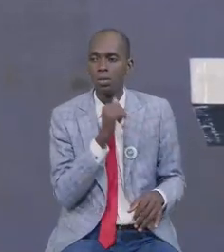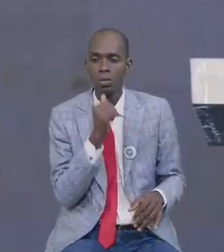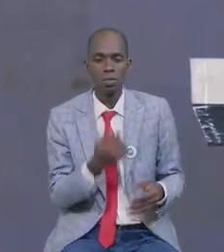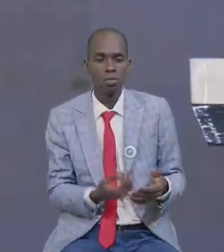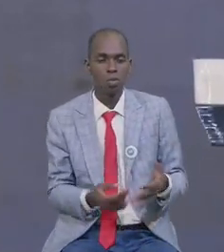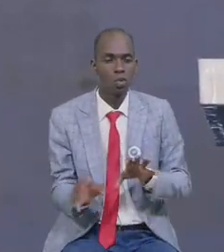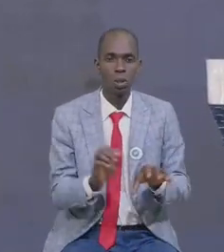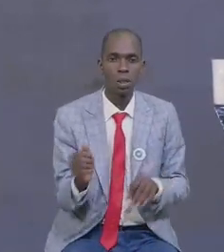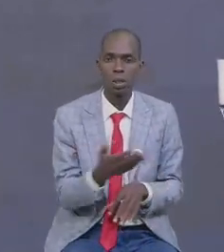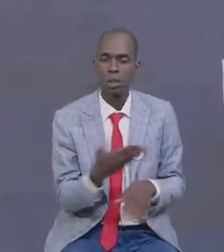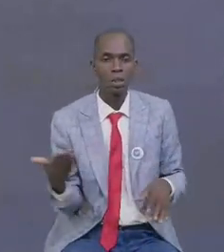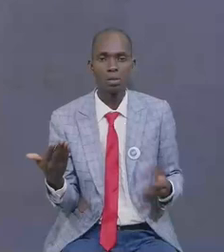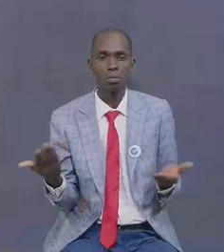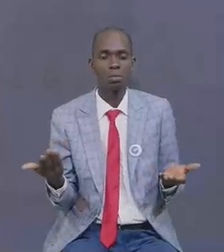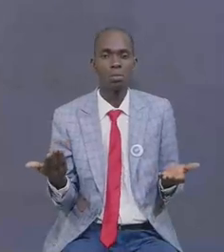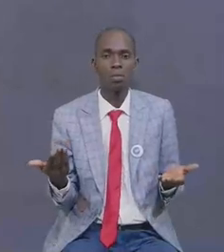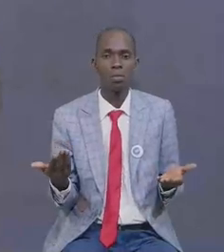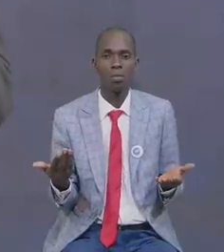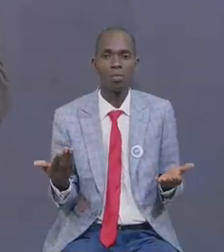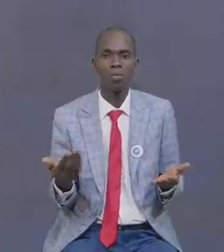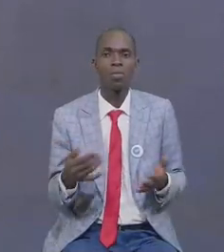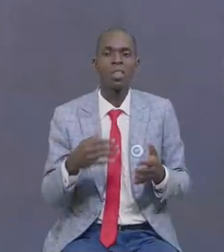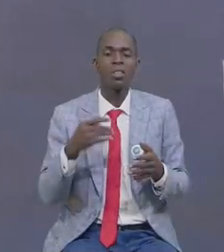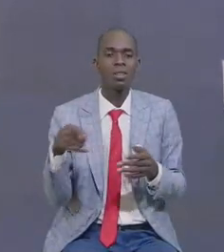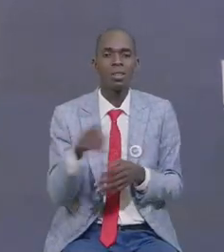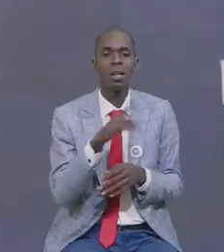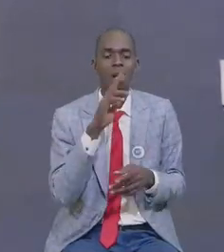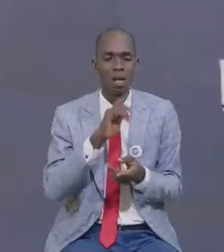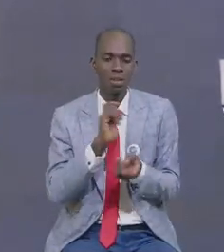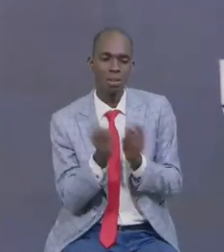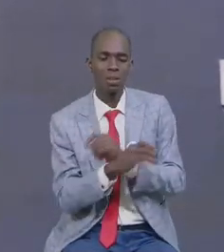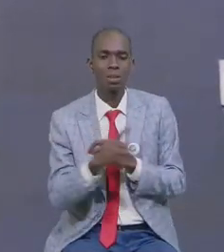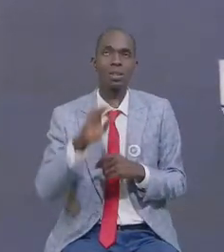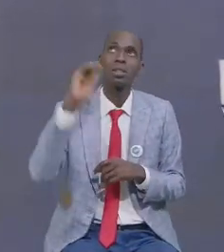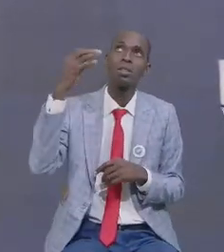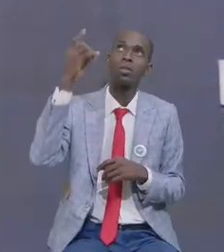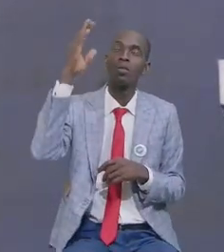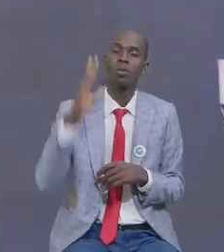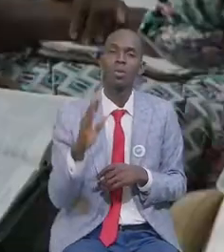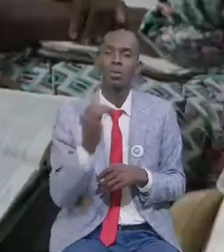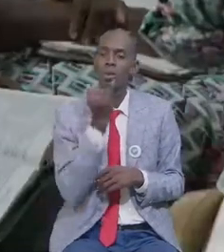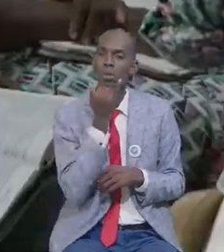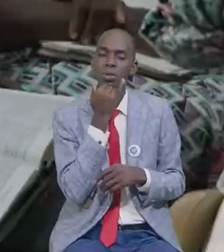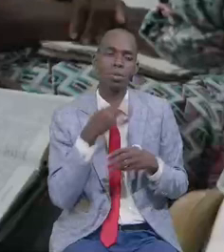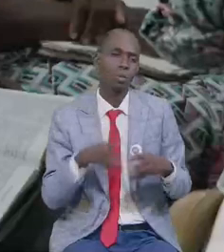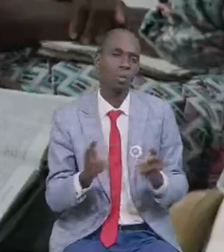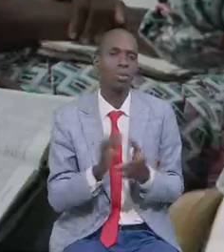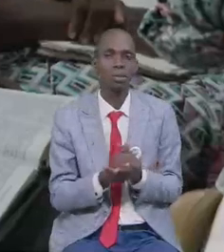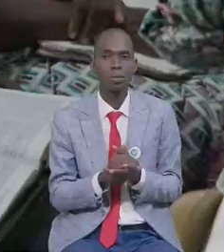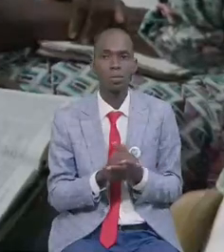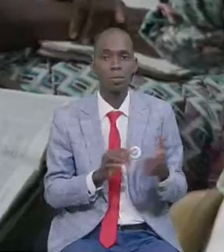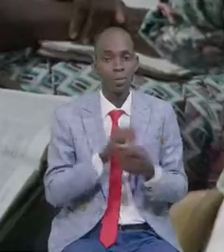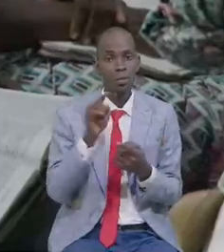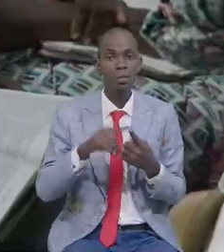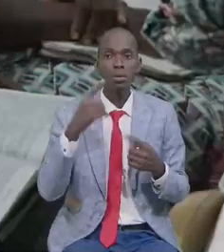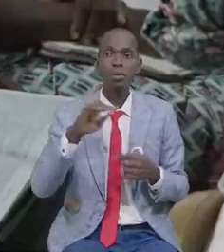et ne fait rien. Il transforme la grâce de Dieu, il la renverse d'ailleurs même. Quand la grâce de Dieu